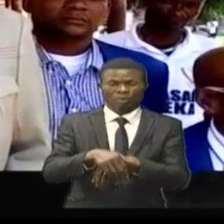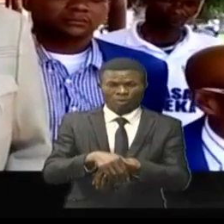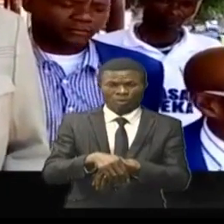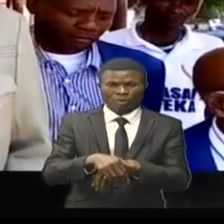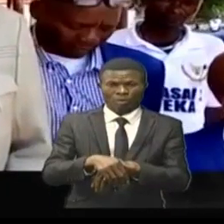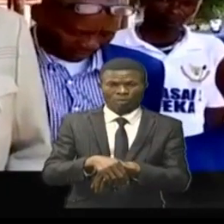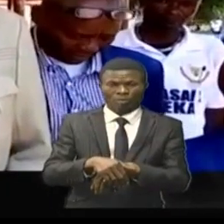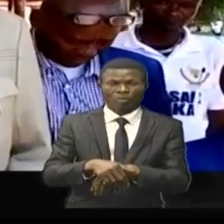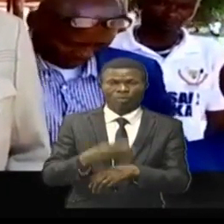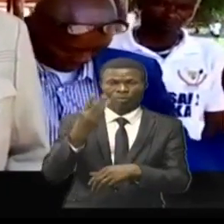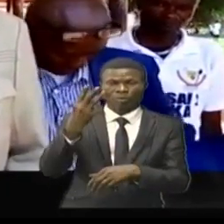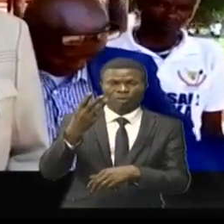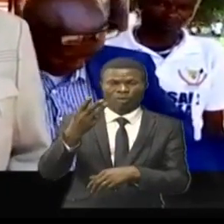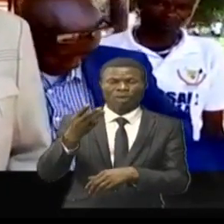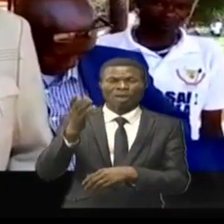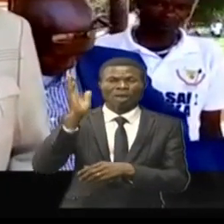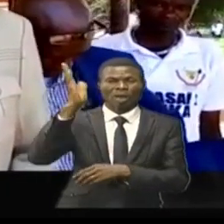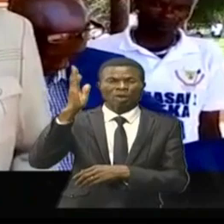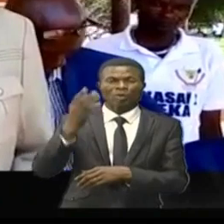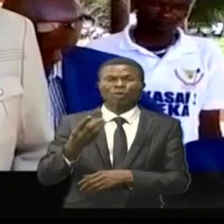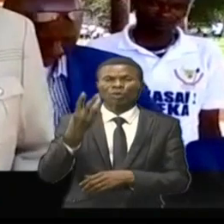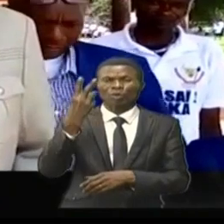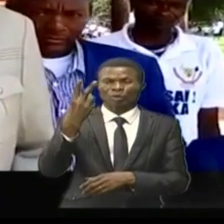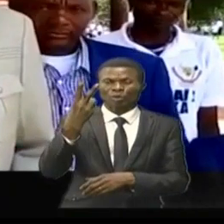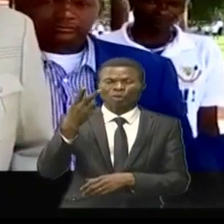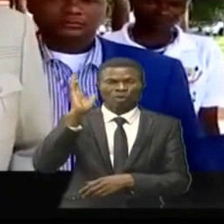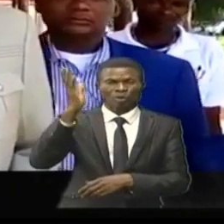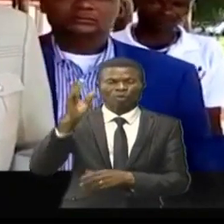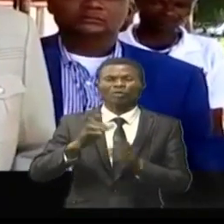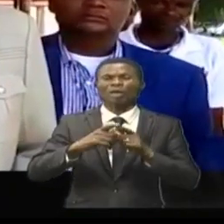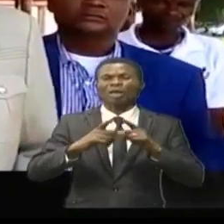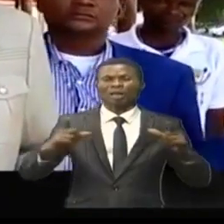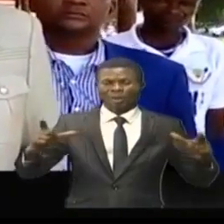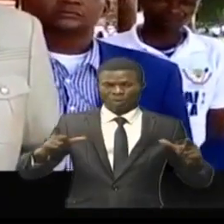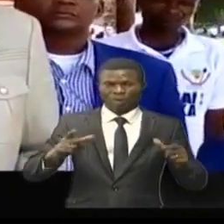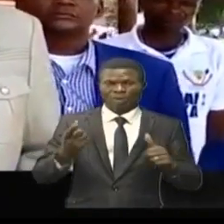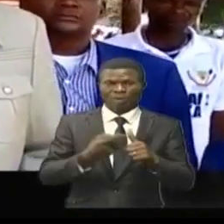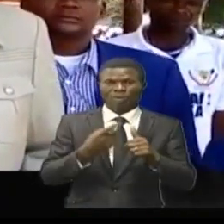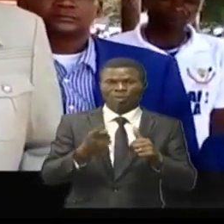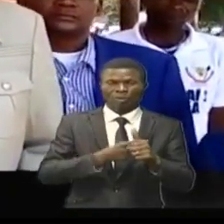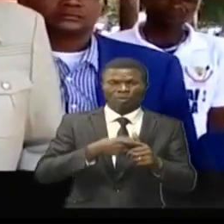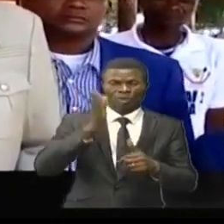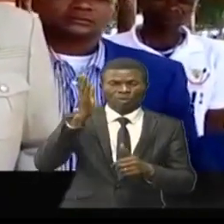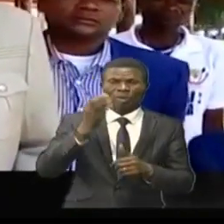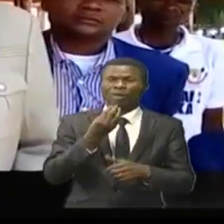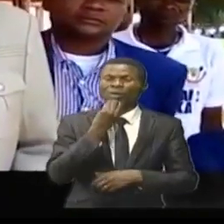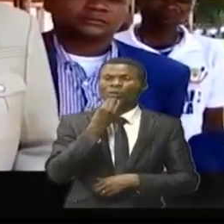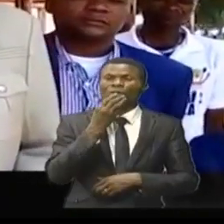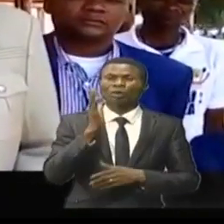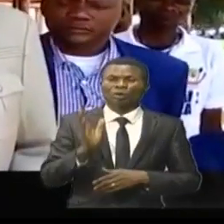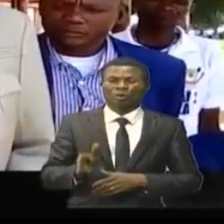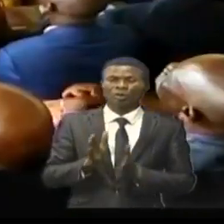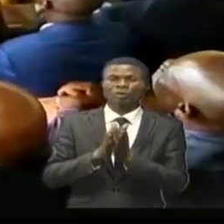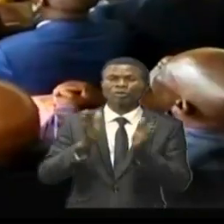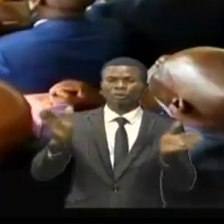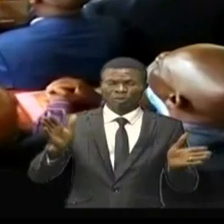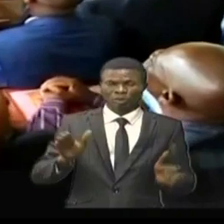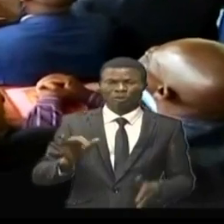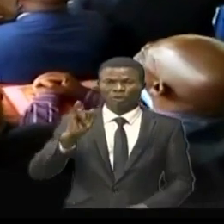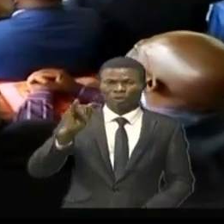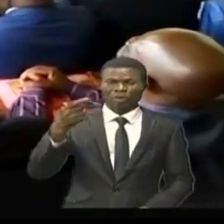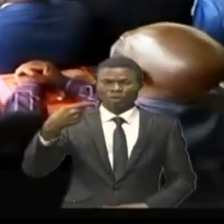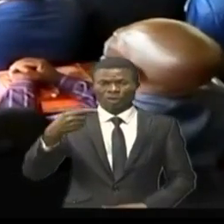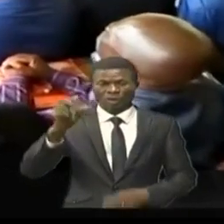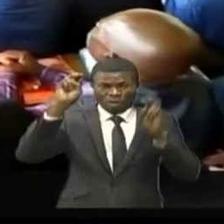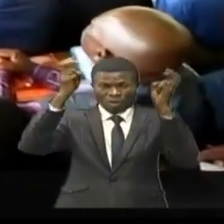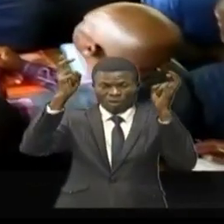j'ai participé à 2 grands ateliers. Le premier autour de l'inspecteur général. Le thème